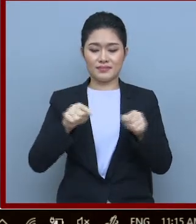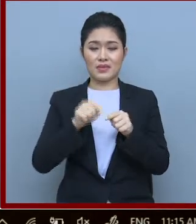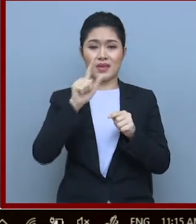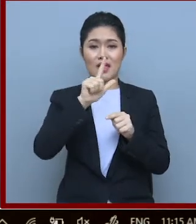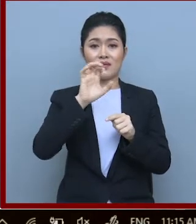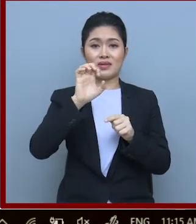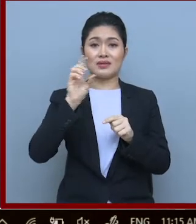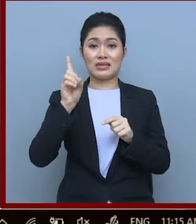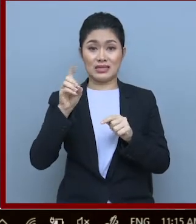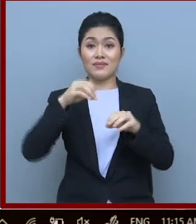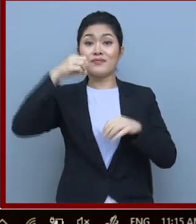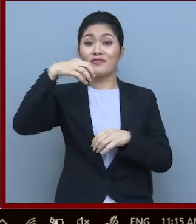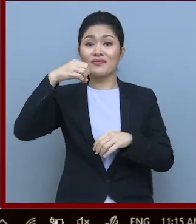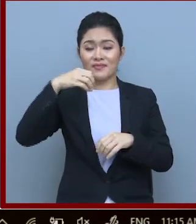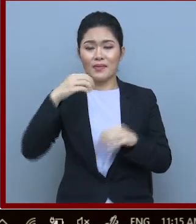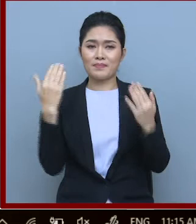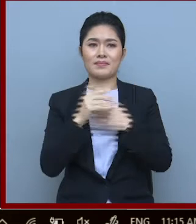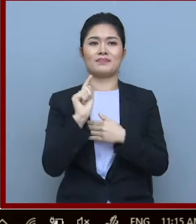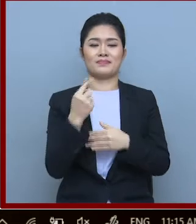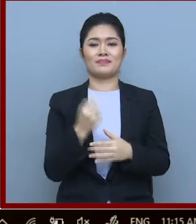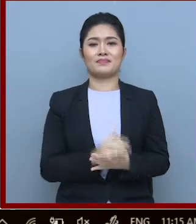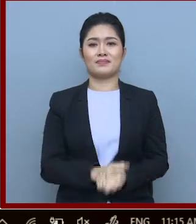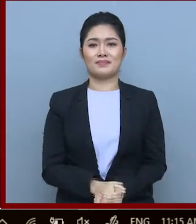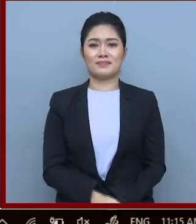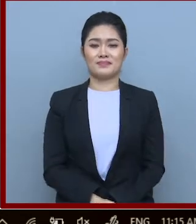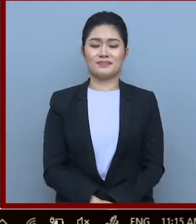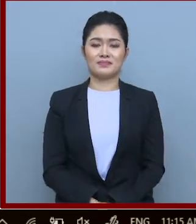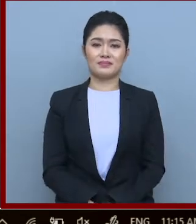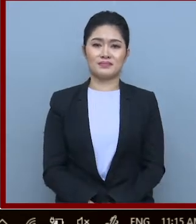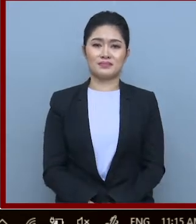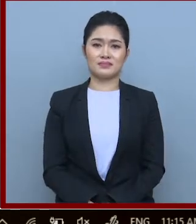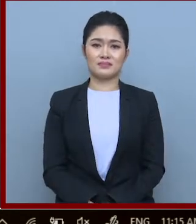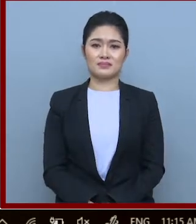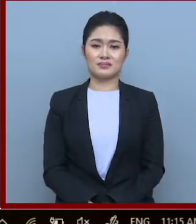ครับเดี๋ยวขอลบคอมเมนต์ตรงนี้ออกนะครับ